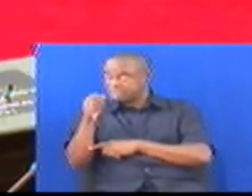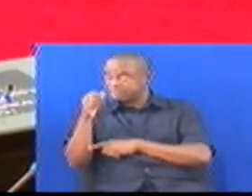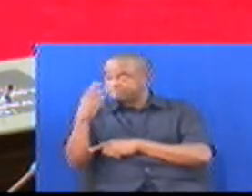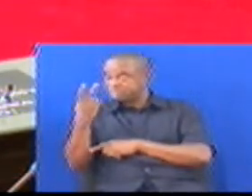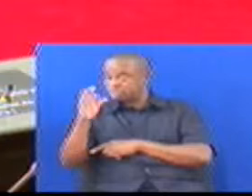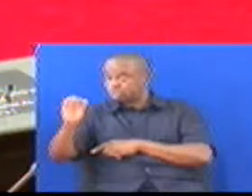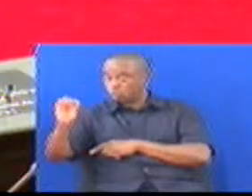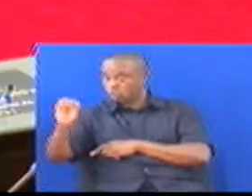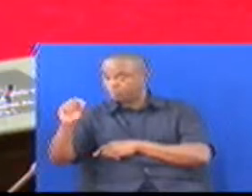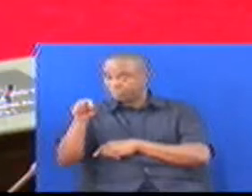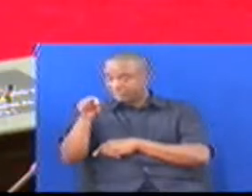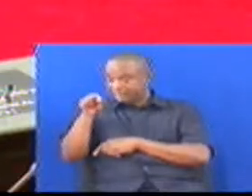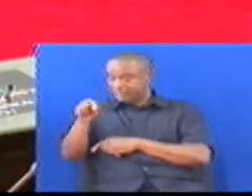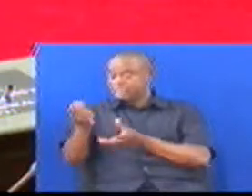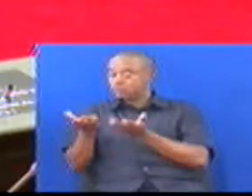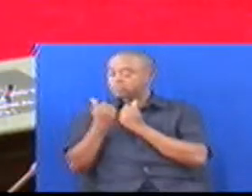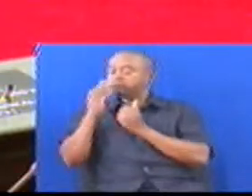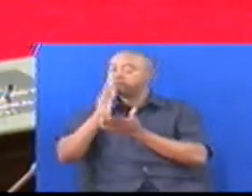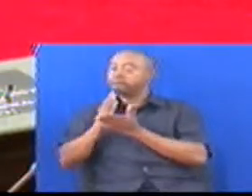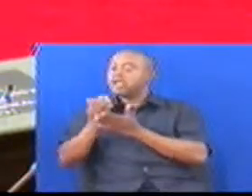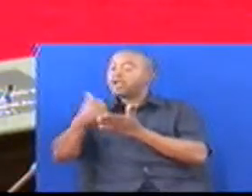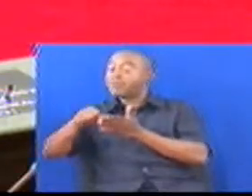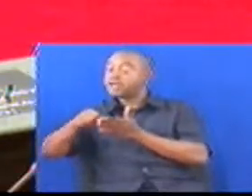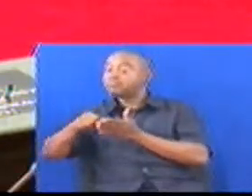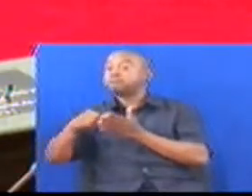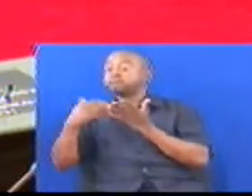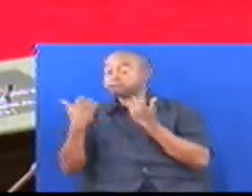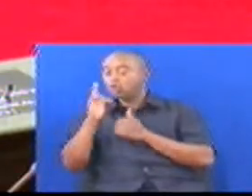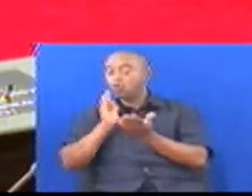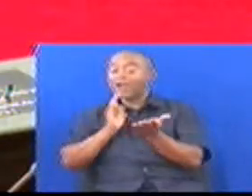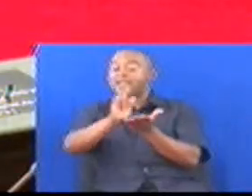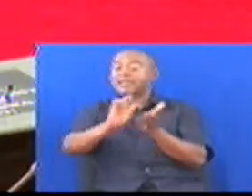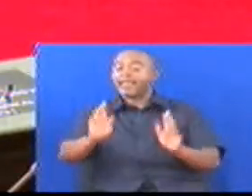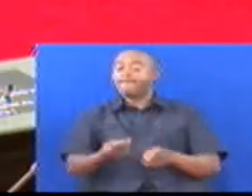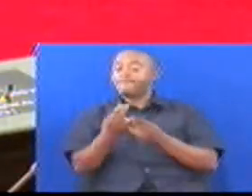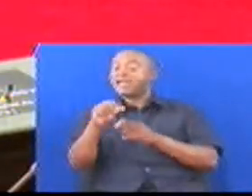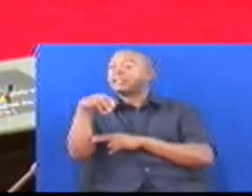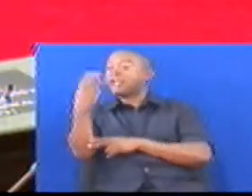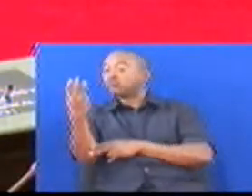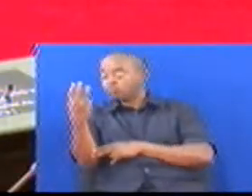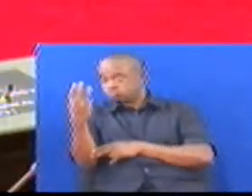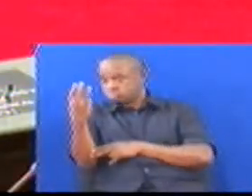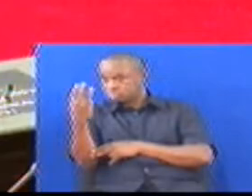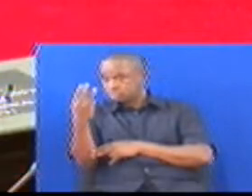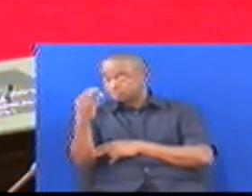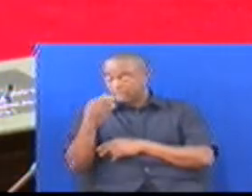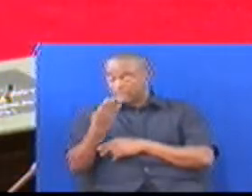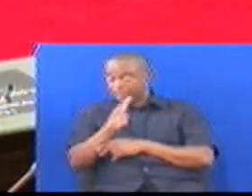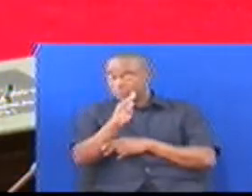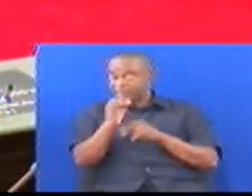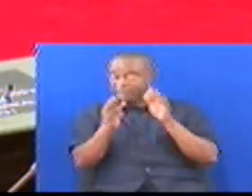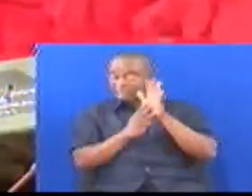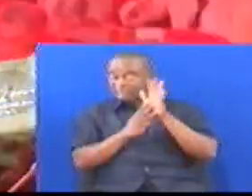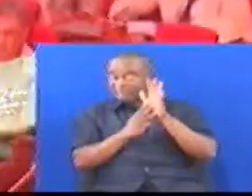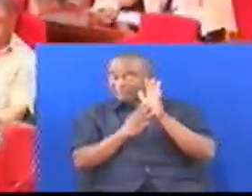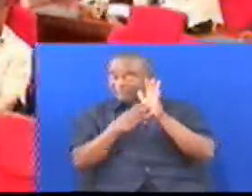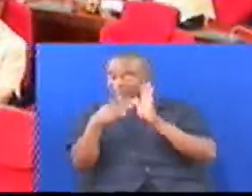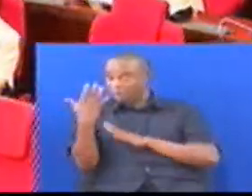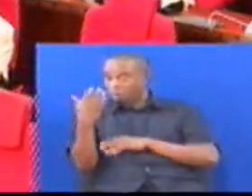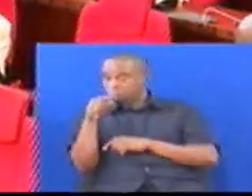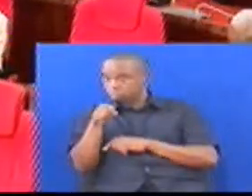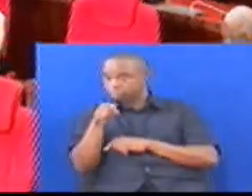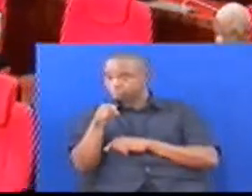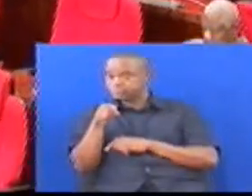315.20 kwa ajili ya kukamilisha malipo ya awali ya ununuzi wa ndege mpya tatu, shilingi bilioni